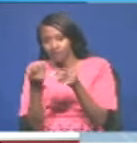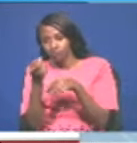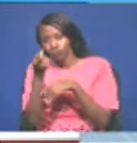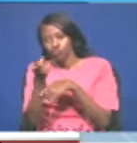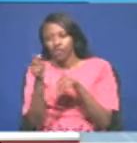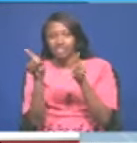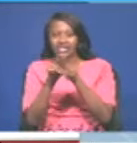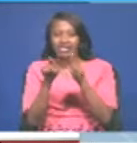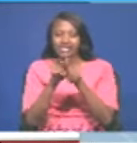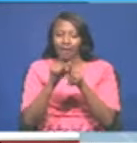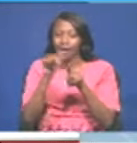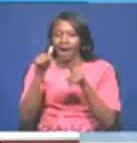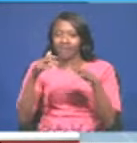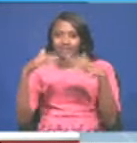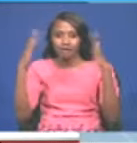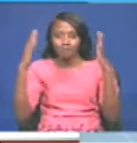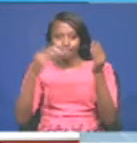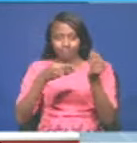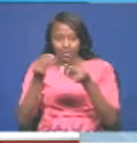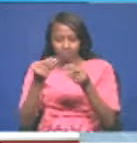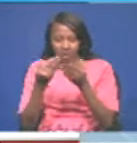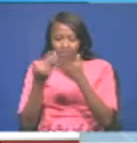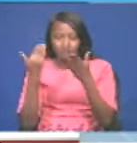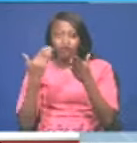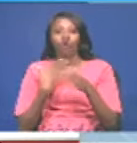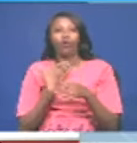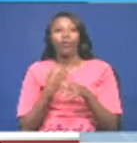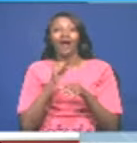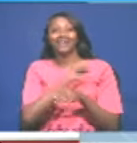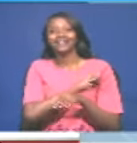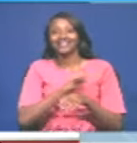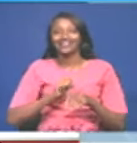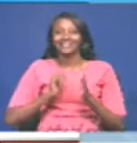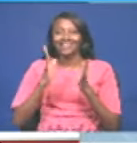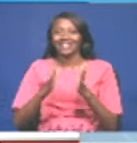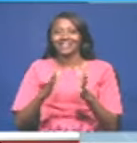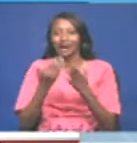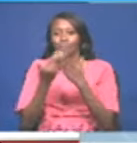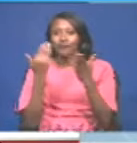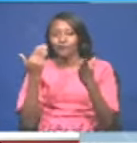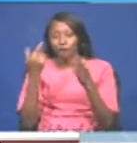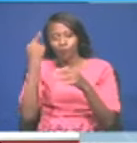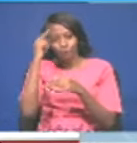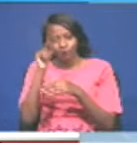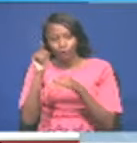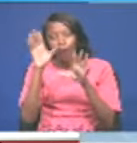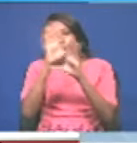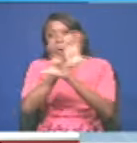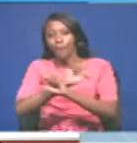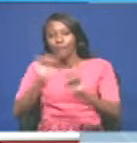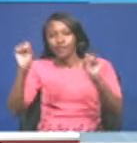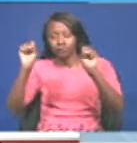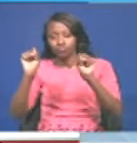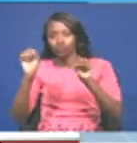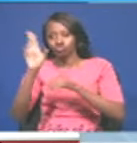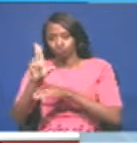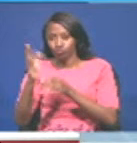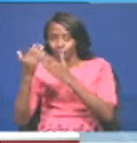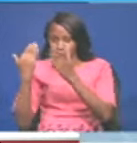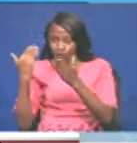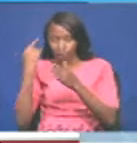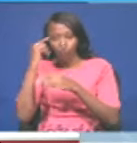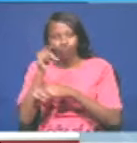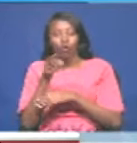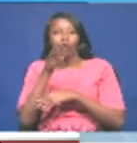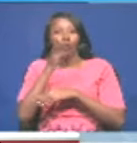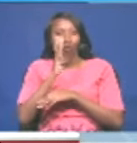Chelugui ambaye aliwahi kugombea useneta alihudumu katika serikali ya rais mstaafu Uhuru Kenyatta kama waziri wa maji na unyunyuziaji mashamba maji